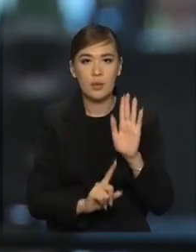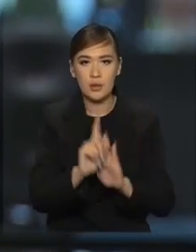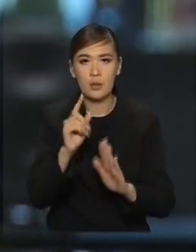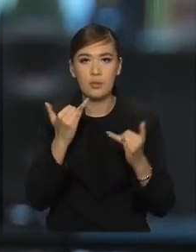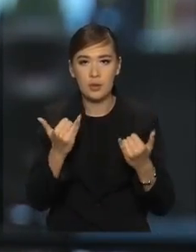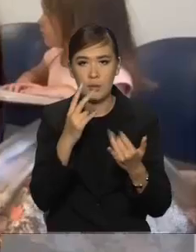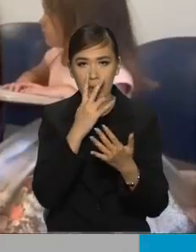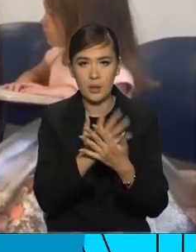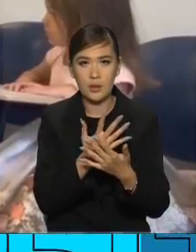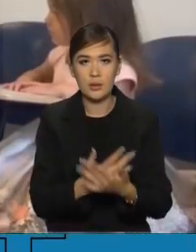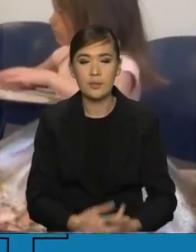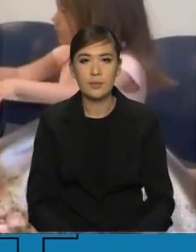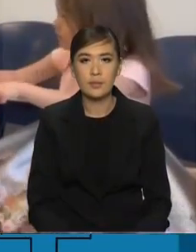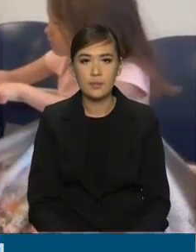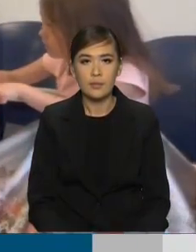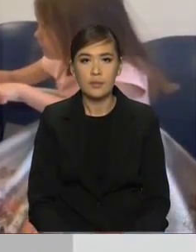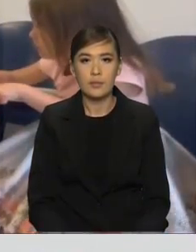келді.